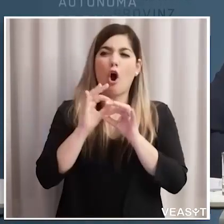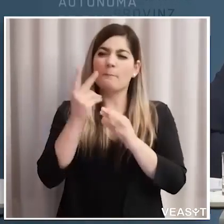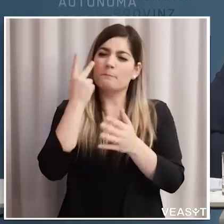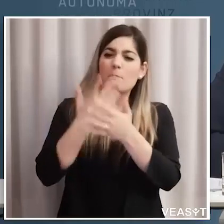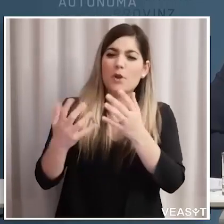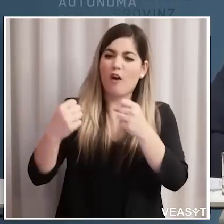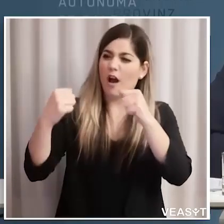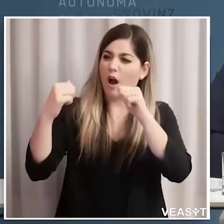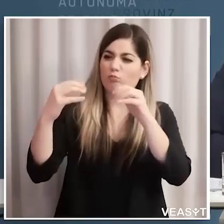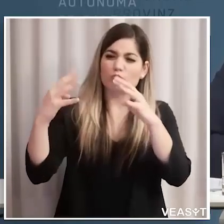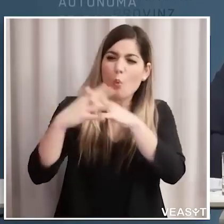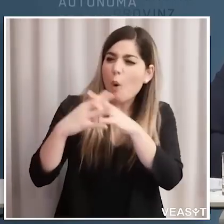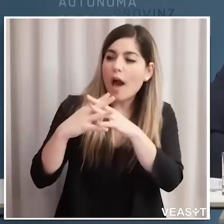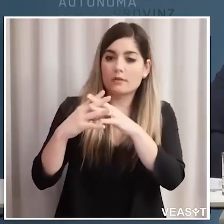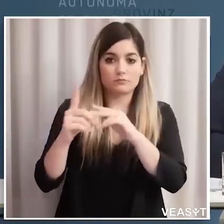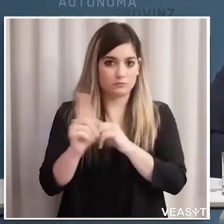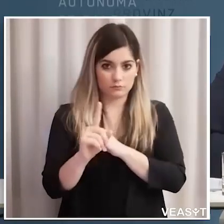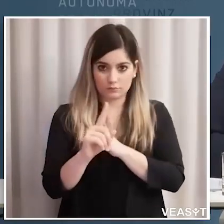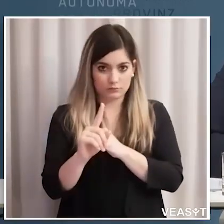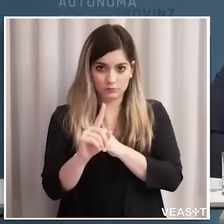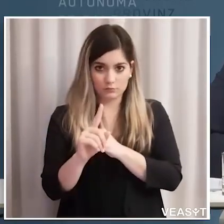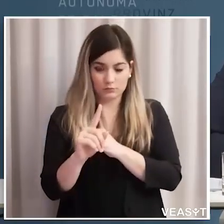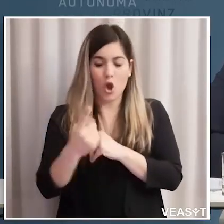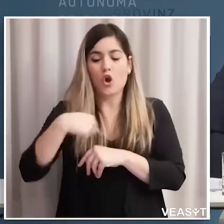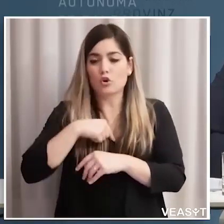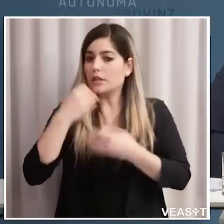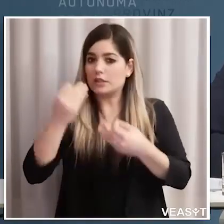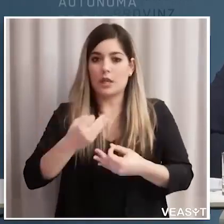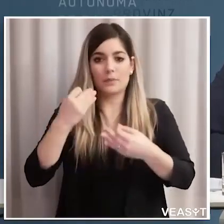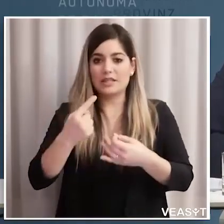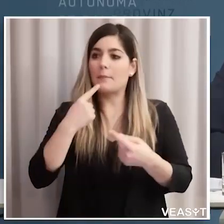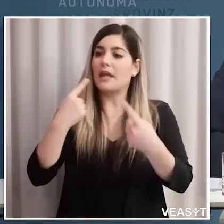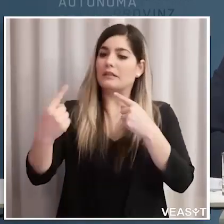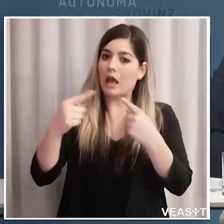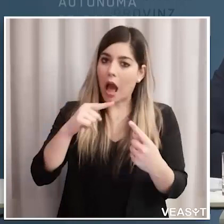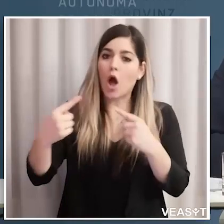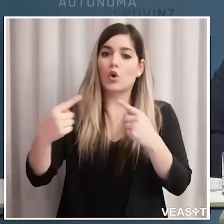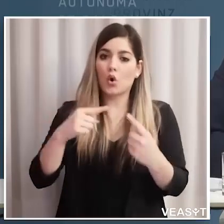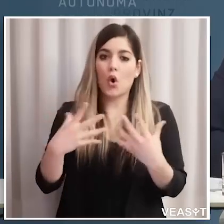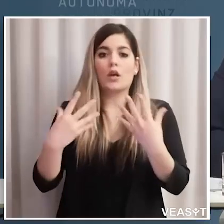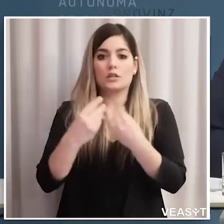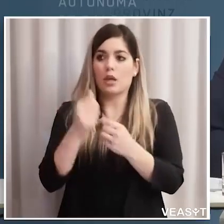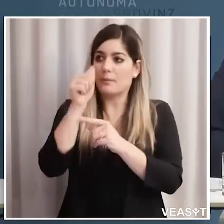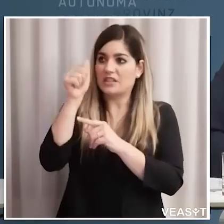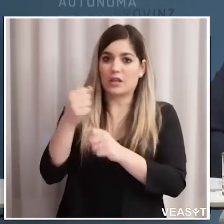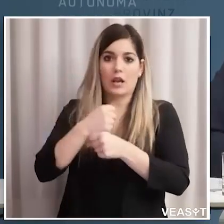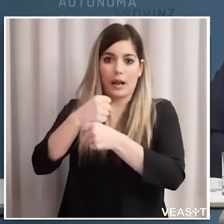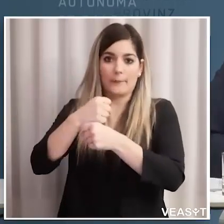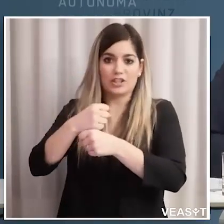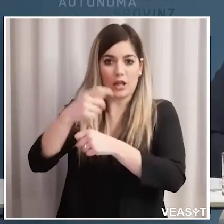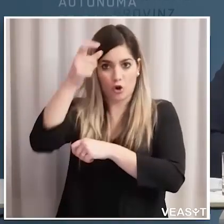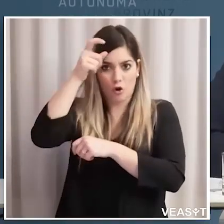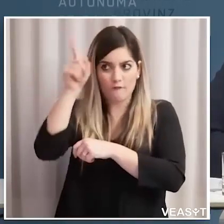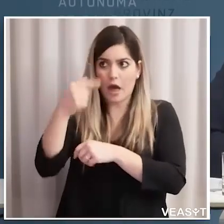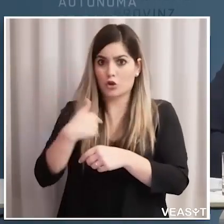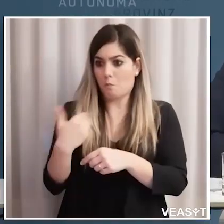conflitto, anzi siamo in continuo dialogo anche con i livelli centrali di governo, con singoli rappresentanti di governo,